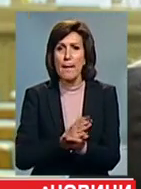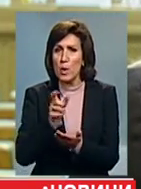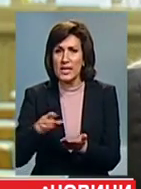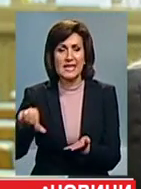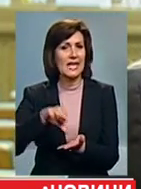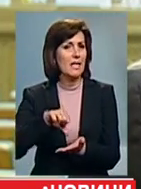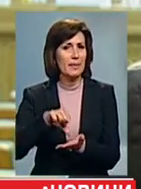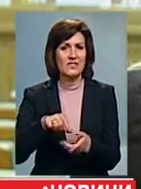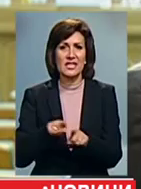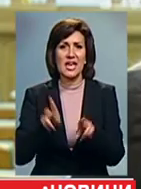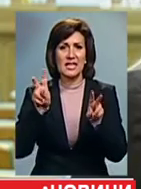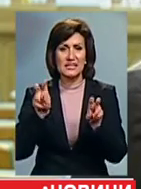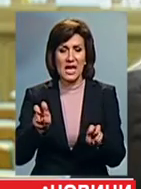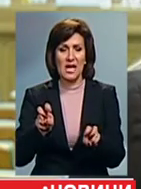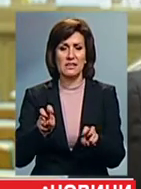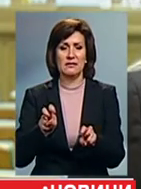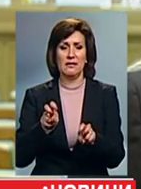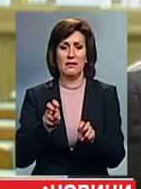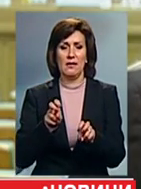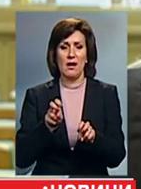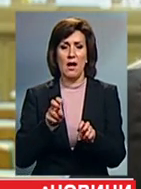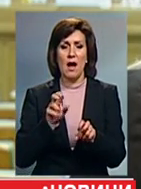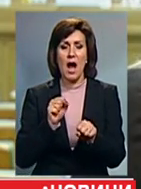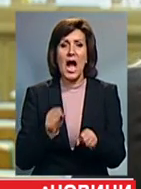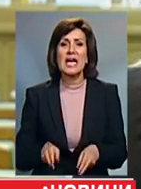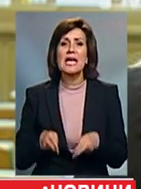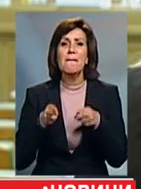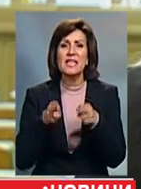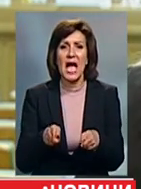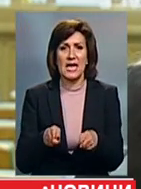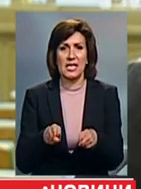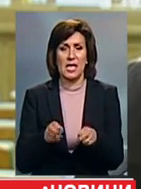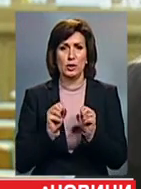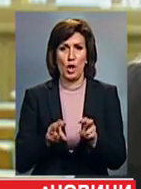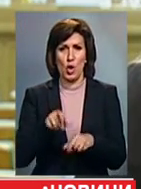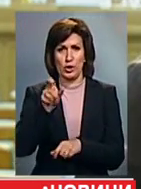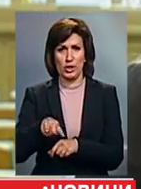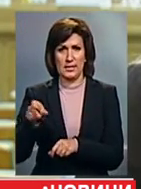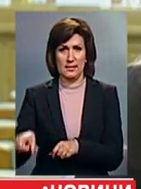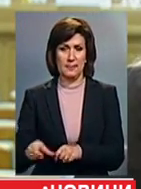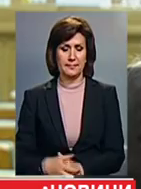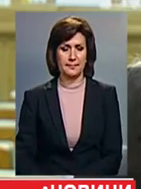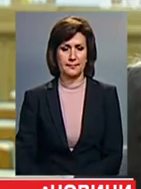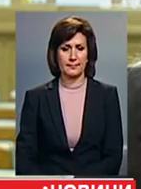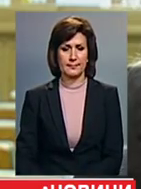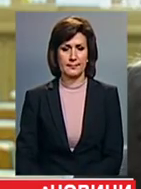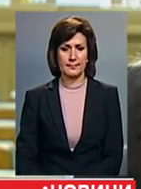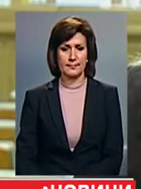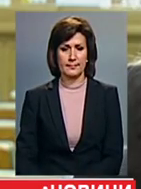не представники так званих еліт, говорить Михайло Охендовський, а кримінальні злочинці. У мене все на цю хвилину.